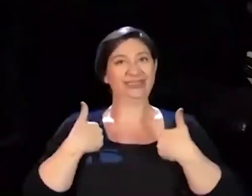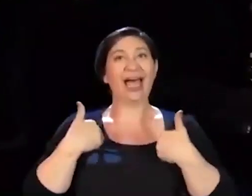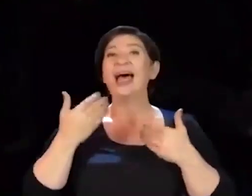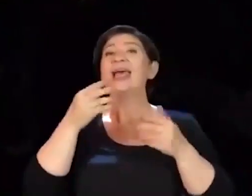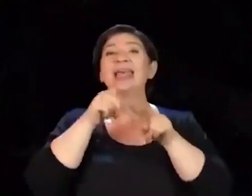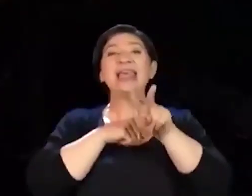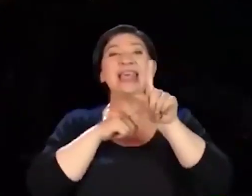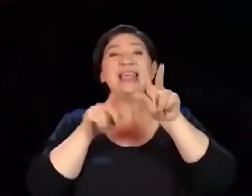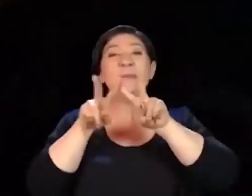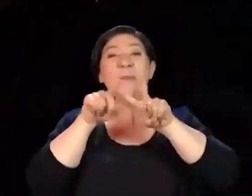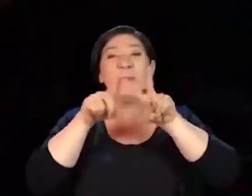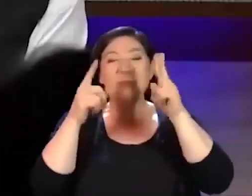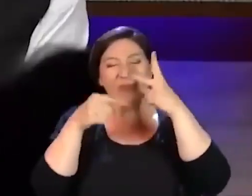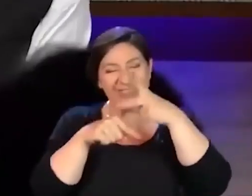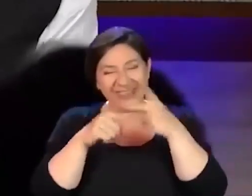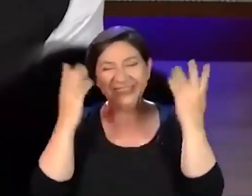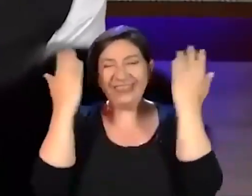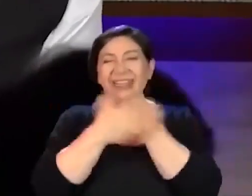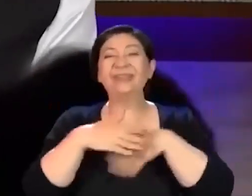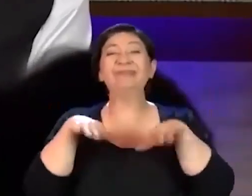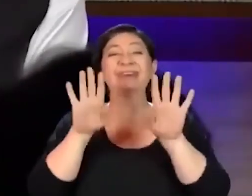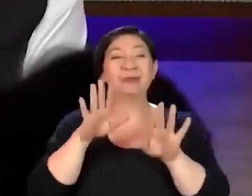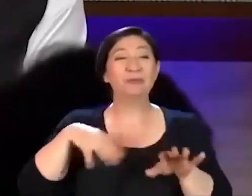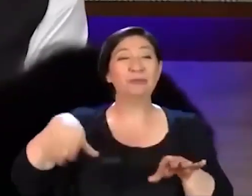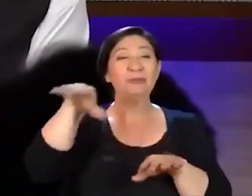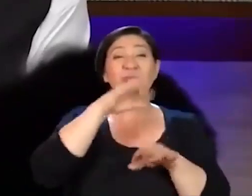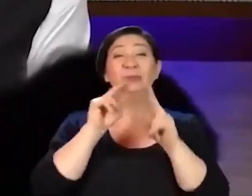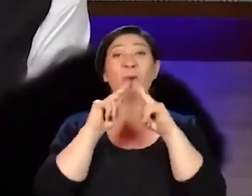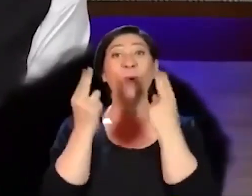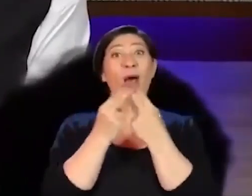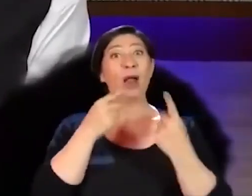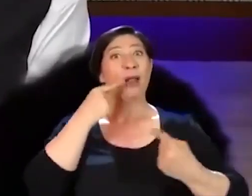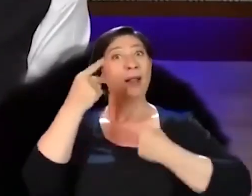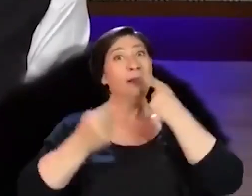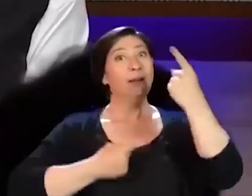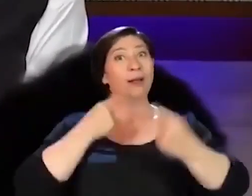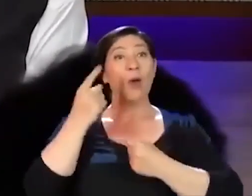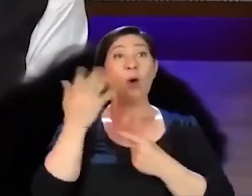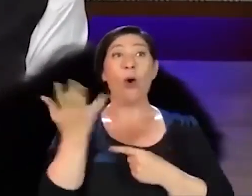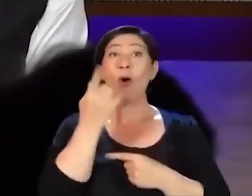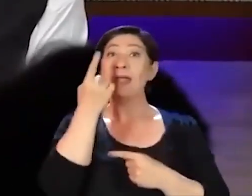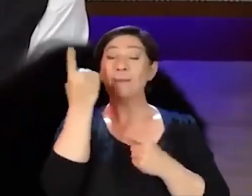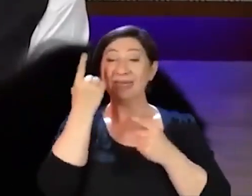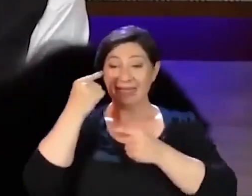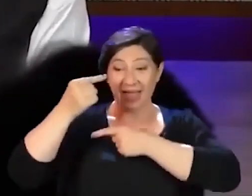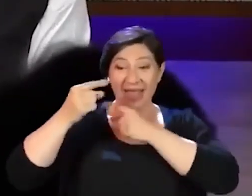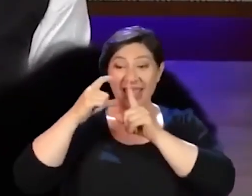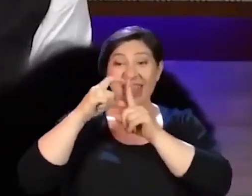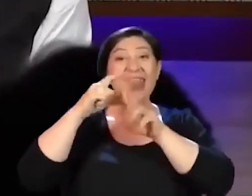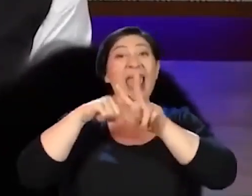ben Yılmaz Yanılmaz. Bütün dünya bunu konuşuyor. Evet, öyle bir gen bulundu